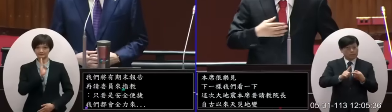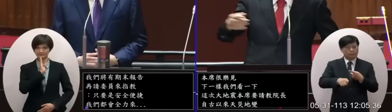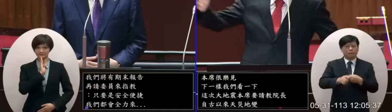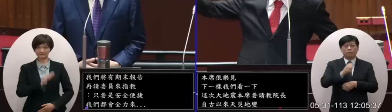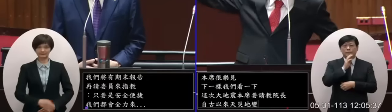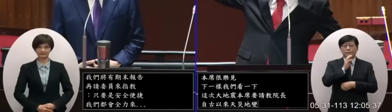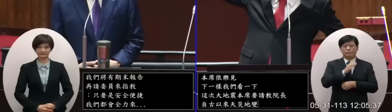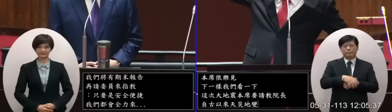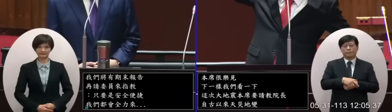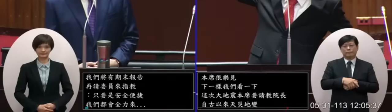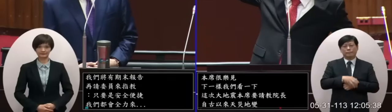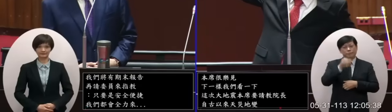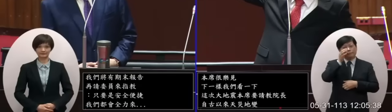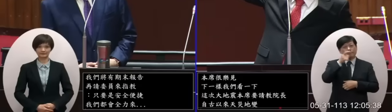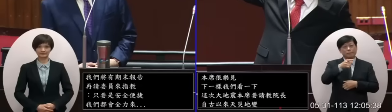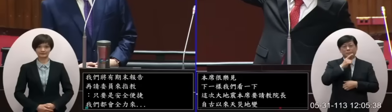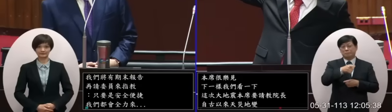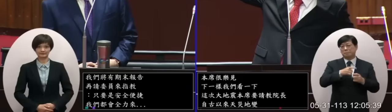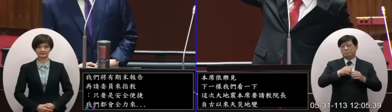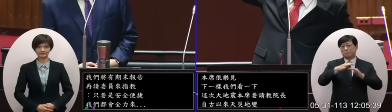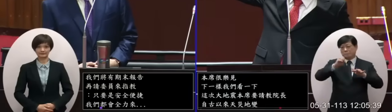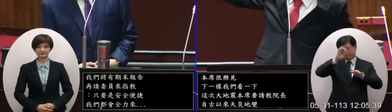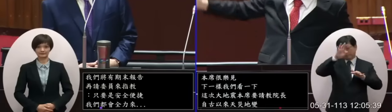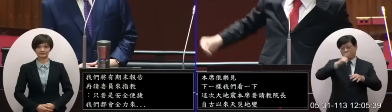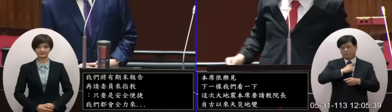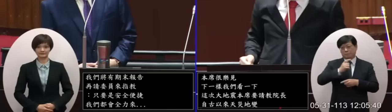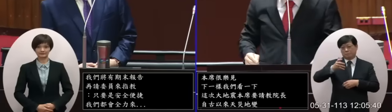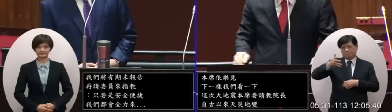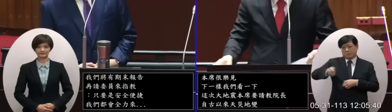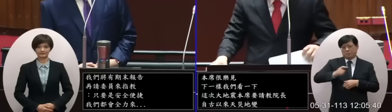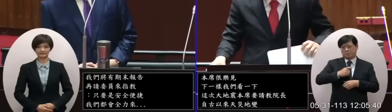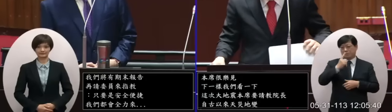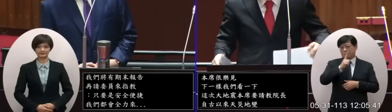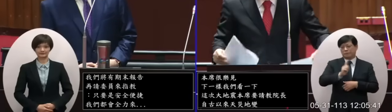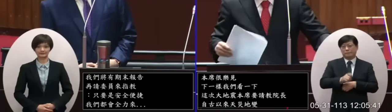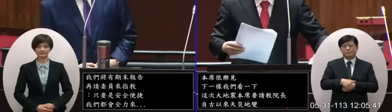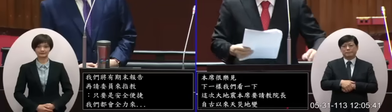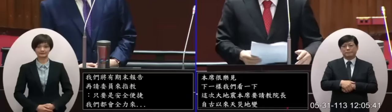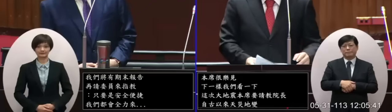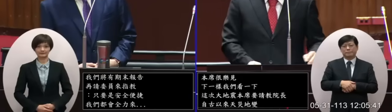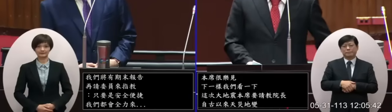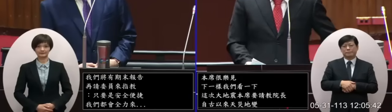是，好好来看一下。我们执政党的大党鞭他怎么讲的？